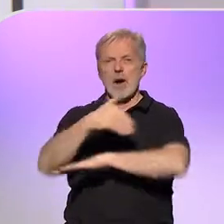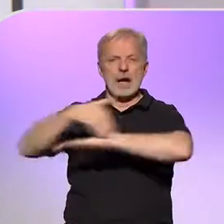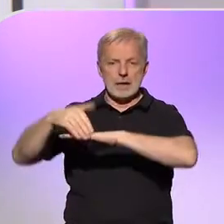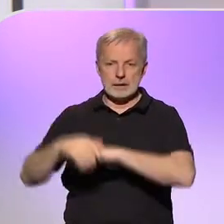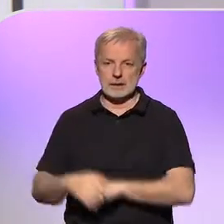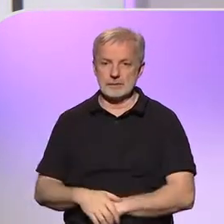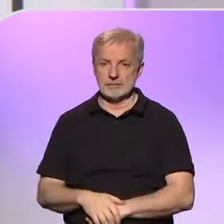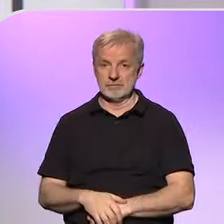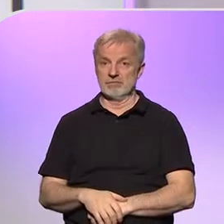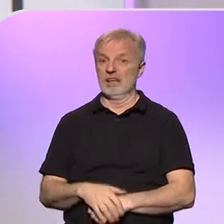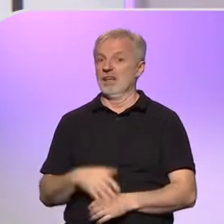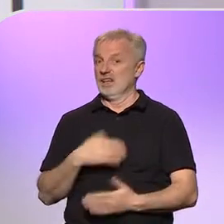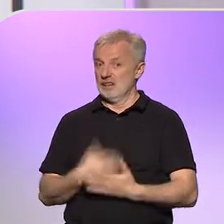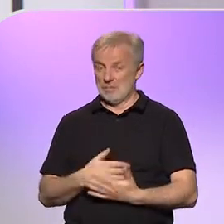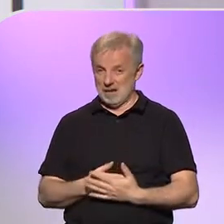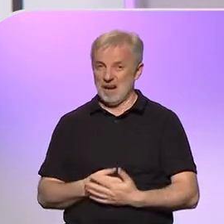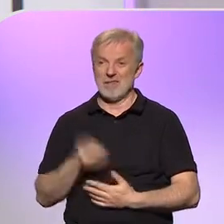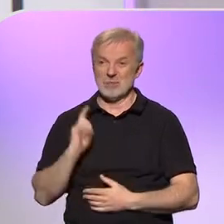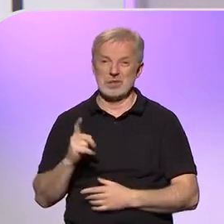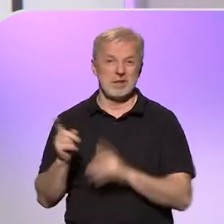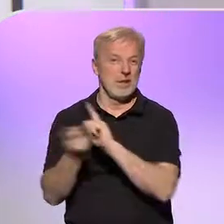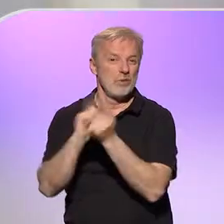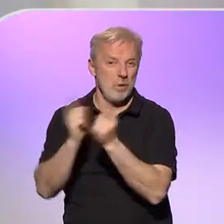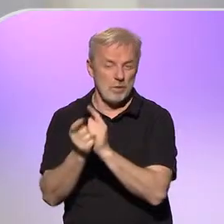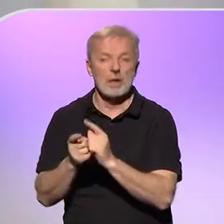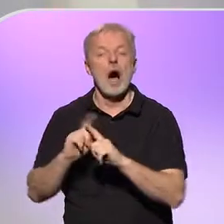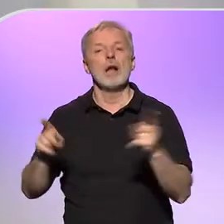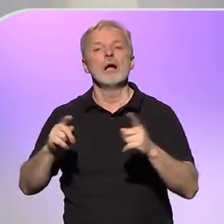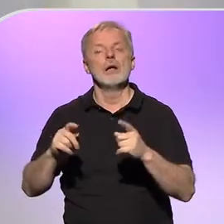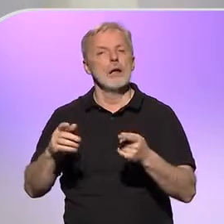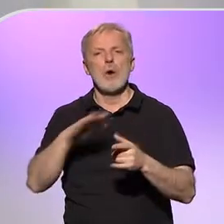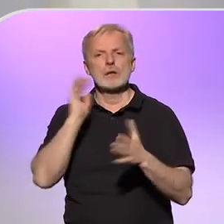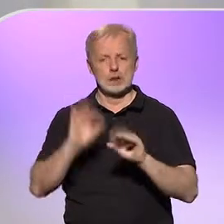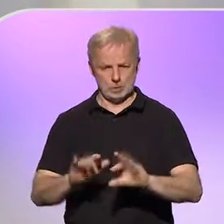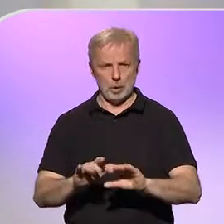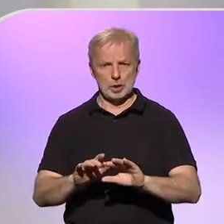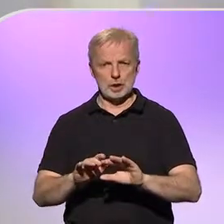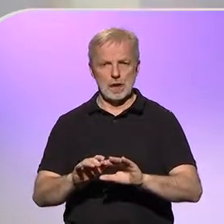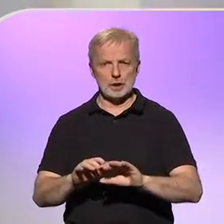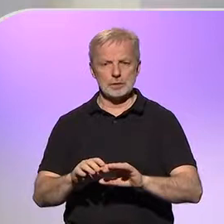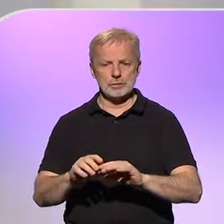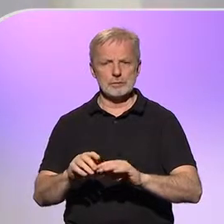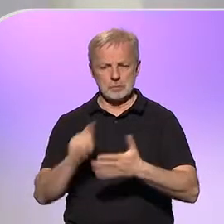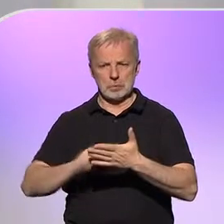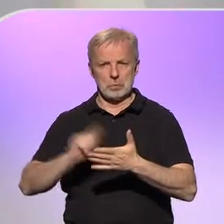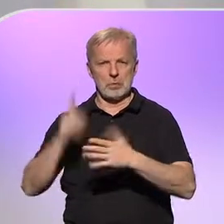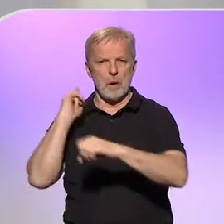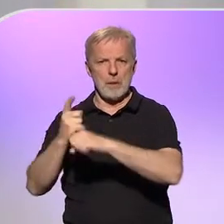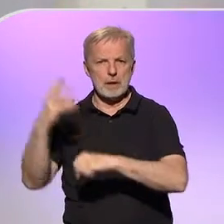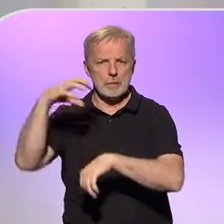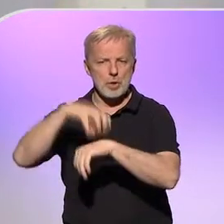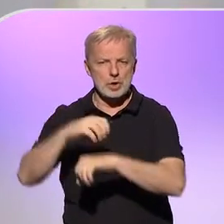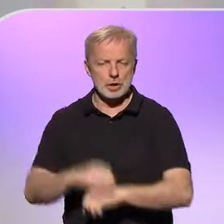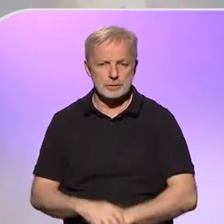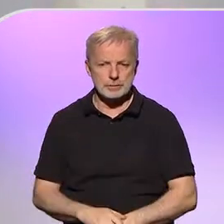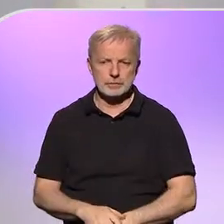sám ho uzavře třeba online to pojištění. Myslíte si, že to je lepší? Zvlášť, když jedeme třeba někam opravdu do dalekých zemí. Tak